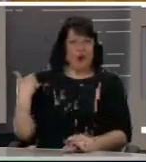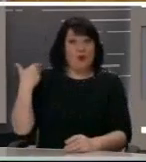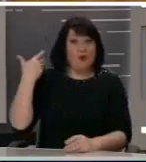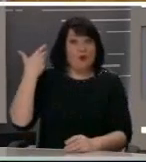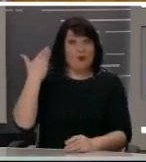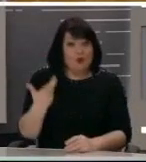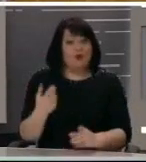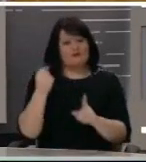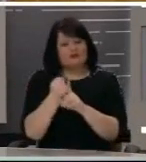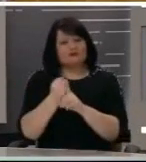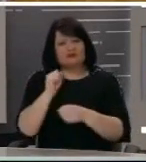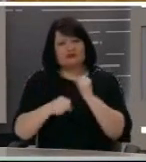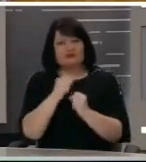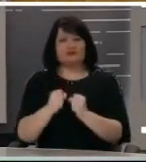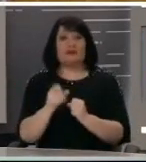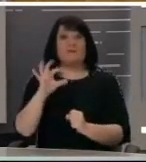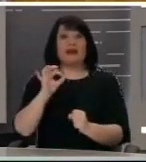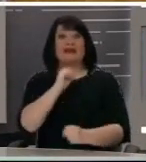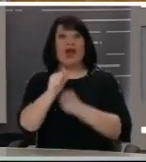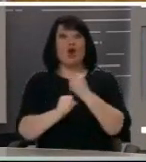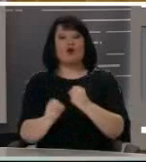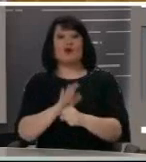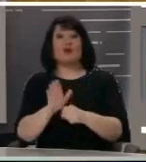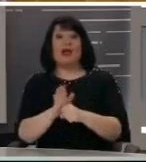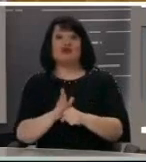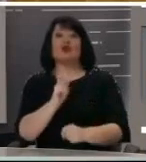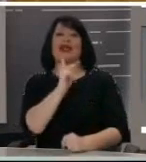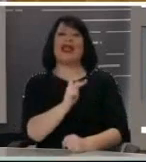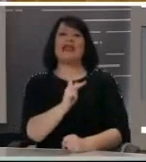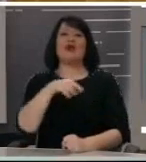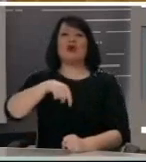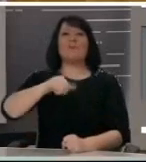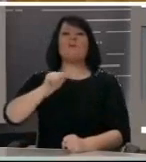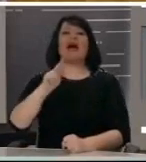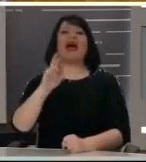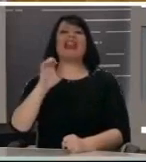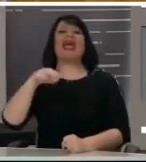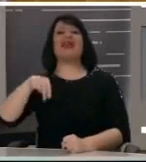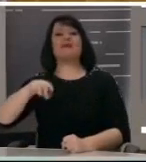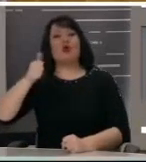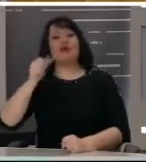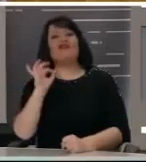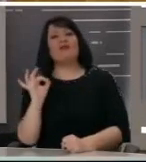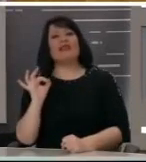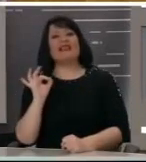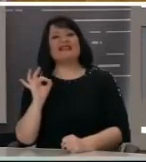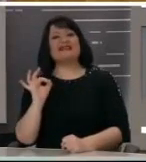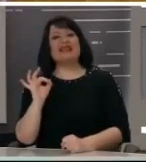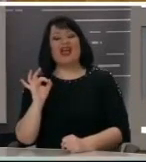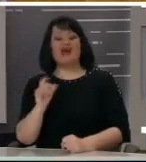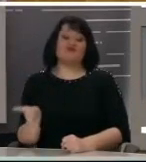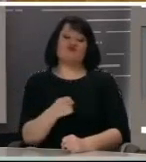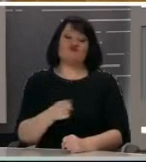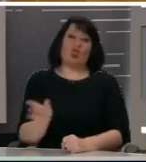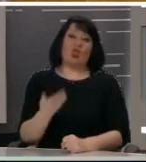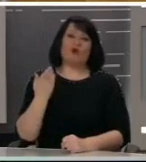περάσει μισό αιώνας από τότε που η Καλλιρόη Παρέν εκτοπίστηκε στην Ύδρα και η έκδοση της φεμινιστικής εφημερίδας